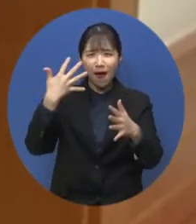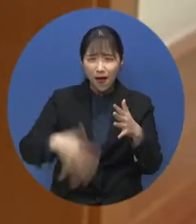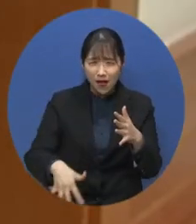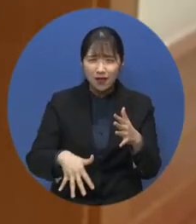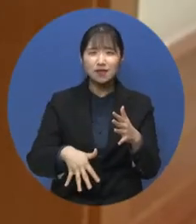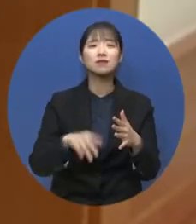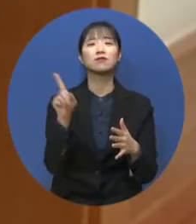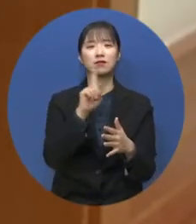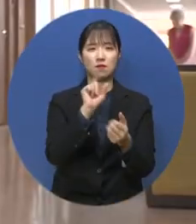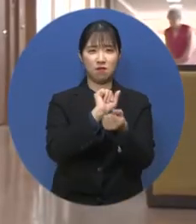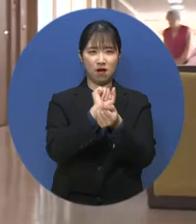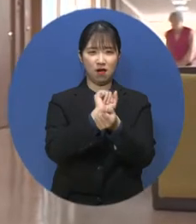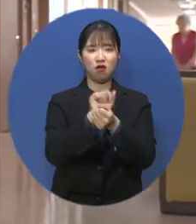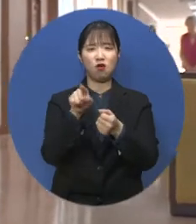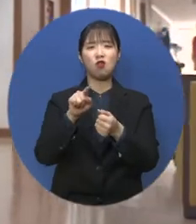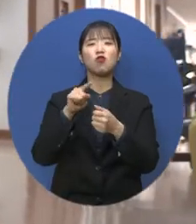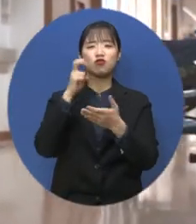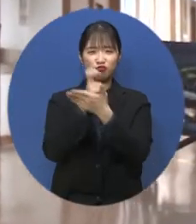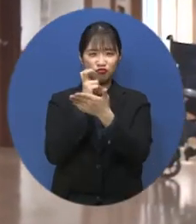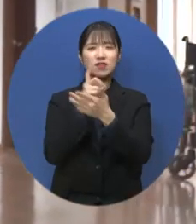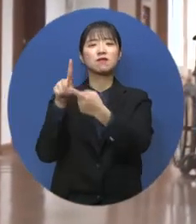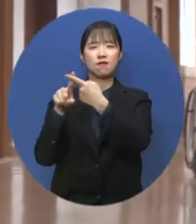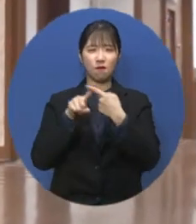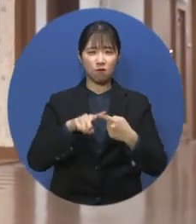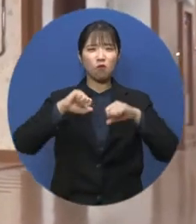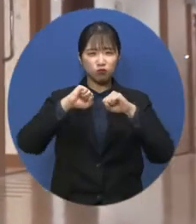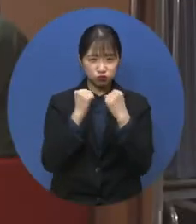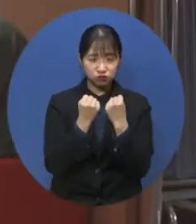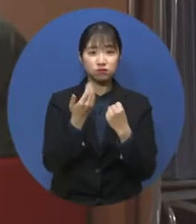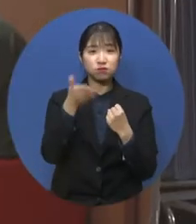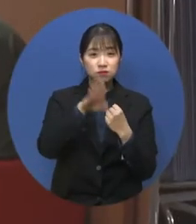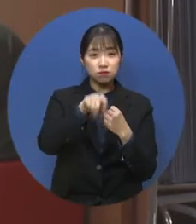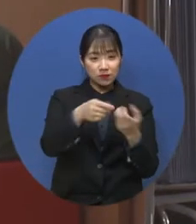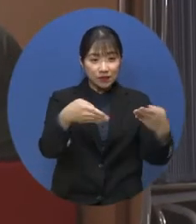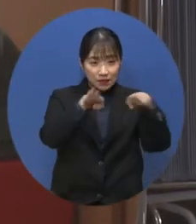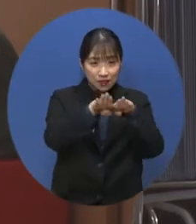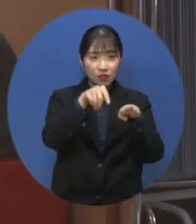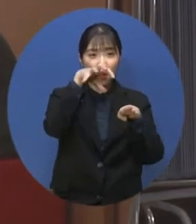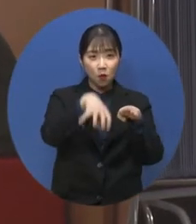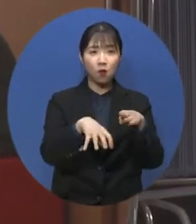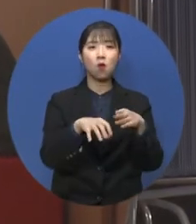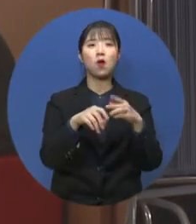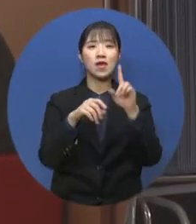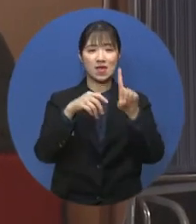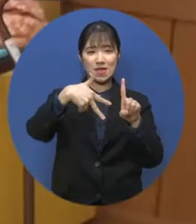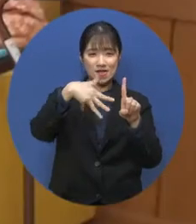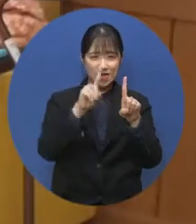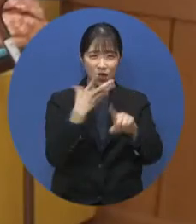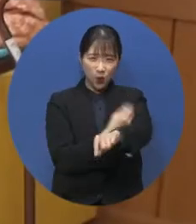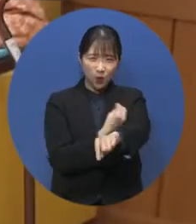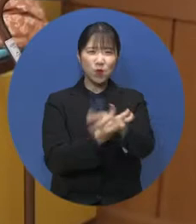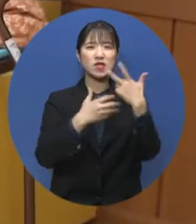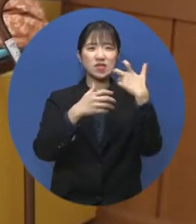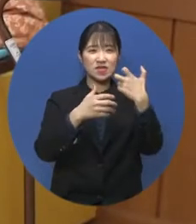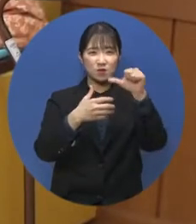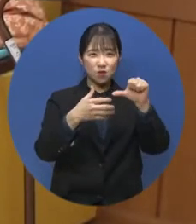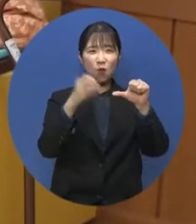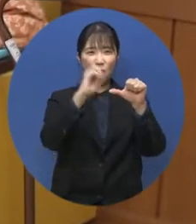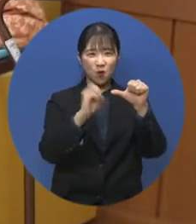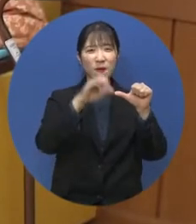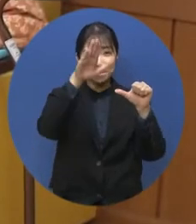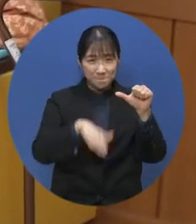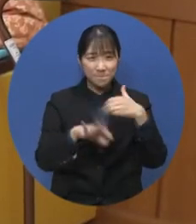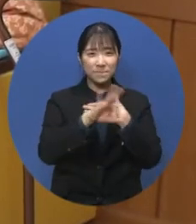경우에는 방역수칙을 적용하되 해당 시설의 1차 접종률이 75% 미만인 경우 PCR 검사 등을